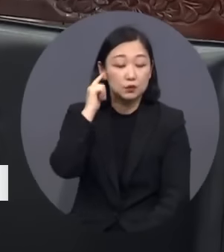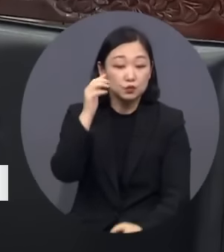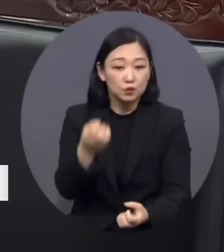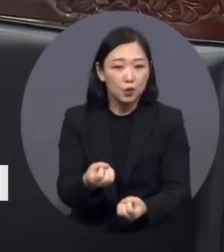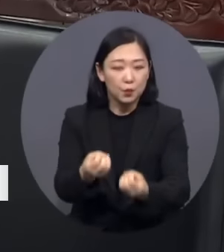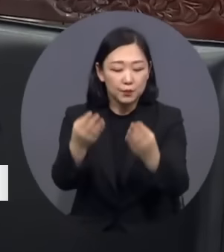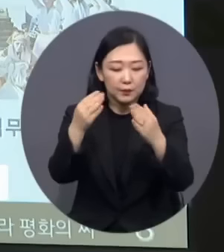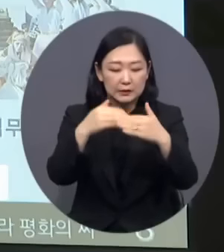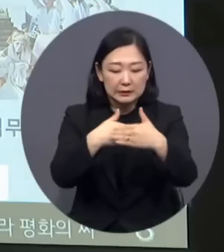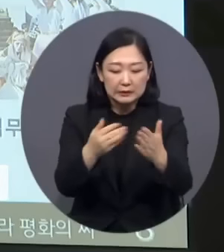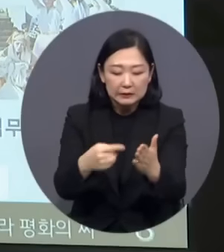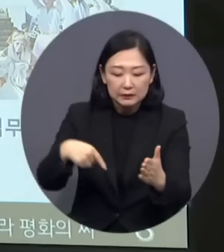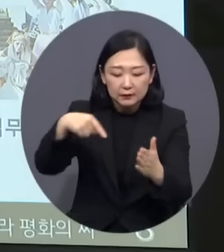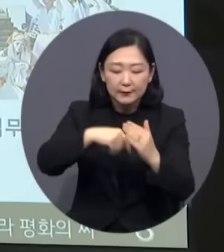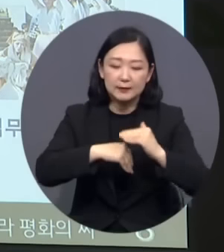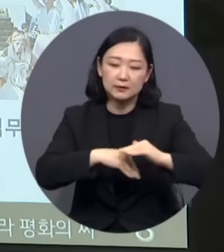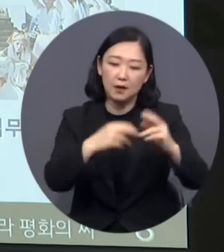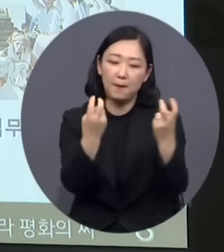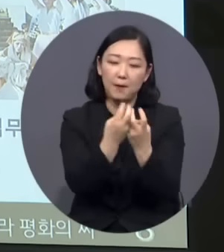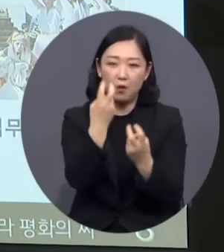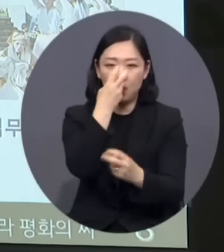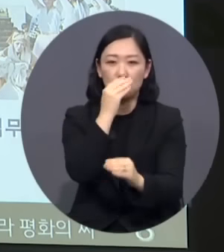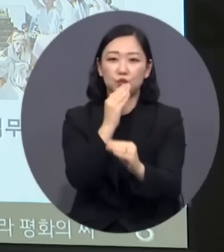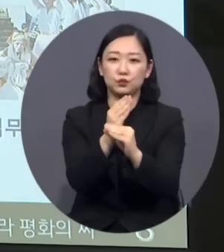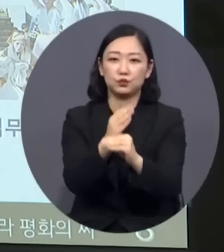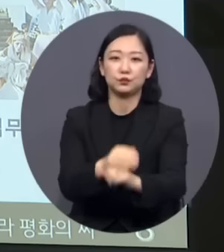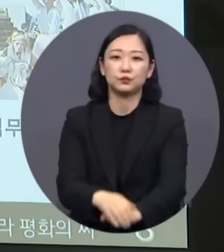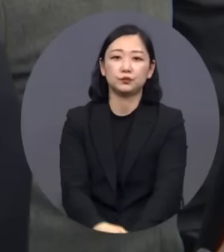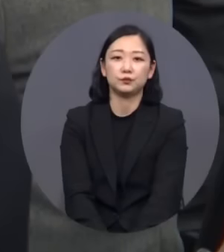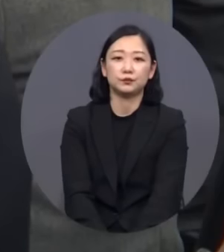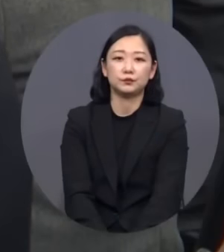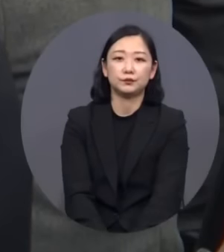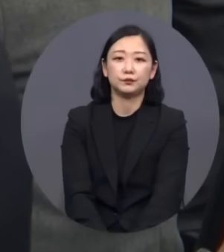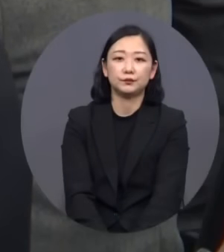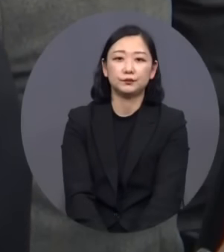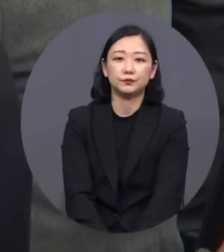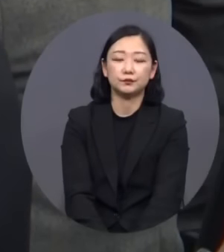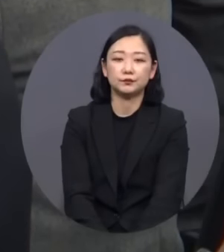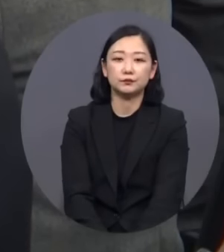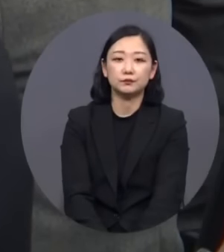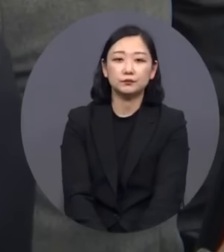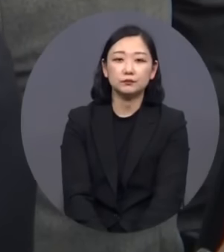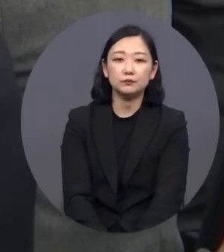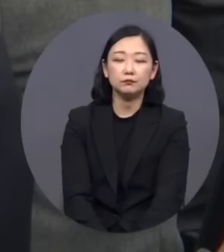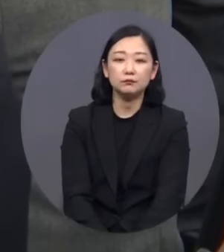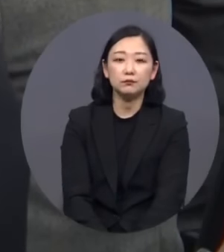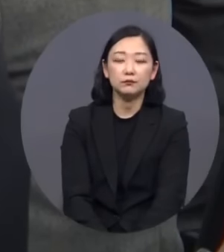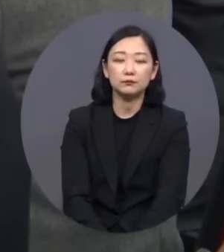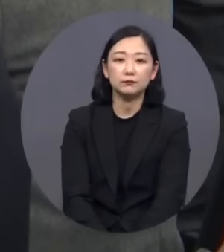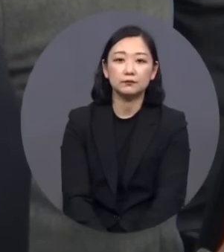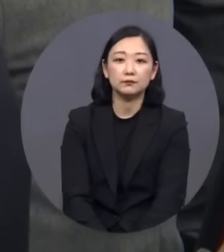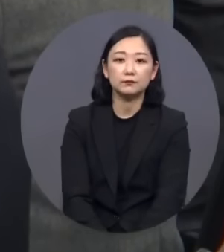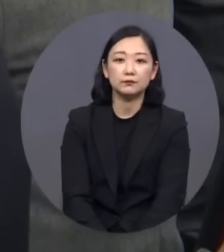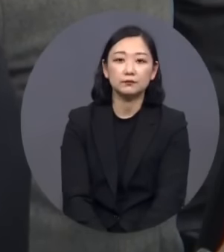추념식을 실내에서 진행하는 방안을 검토하고 있습니다. MBC 뉴스 조인우입니다.